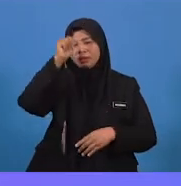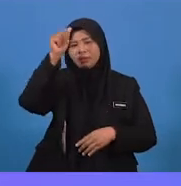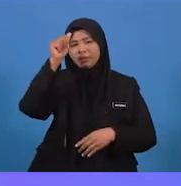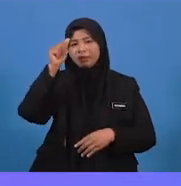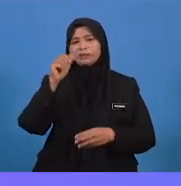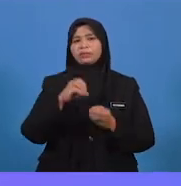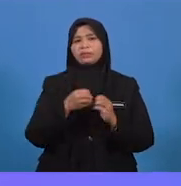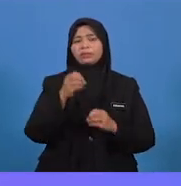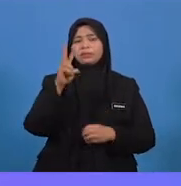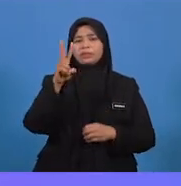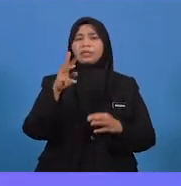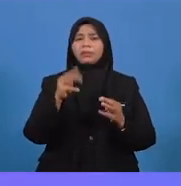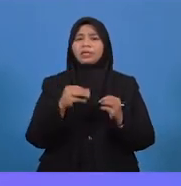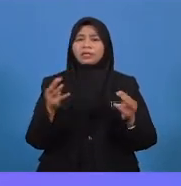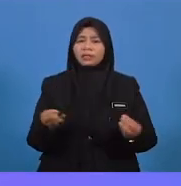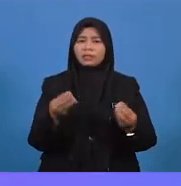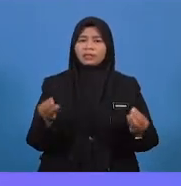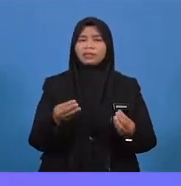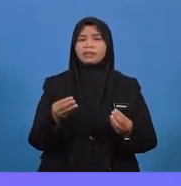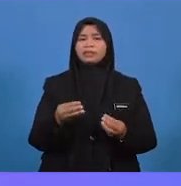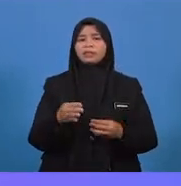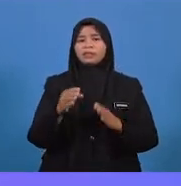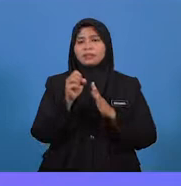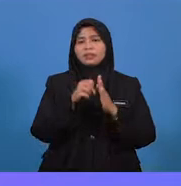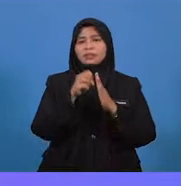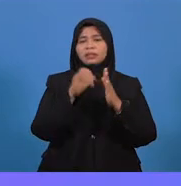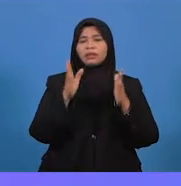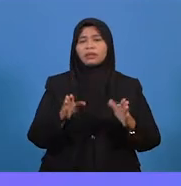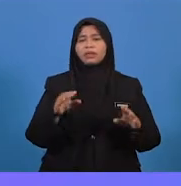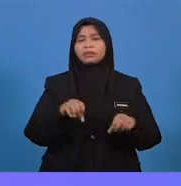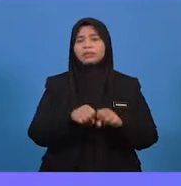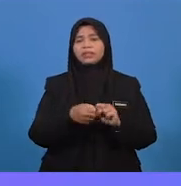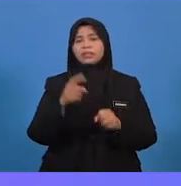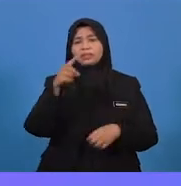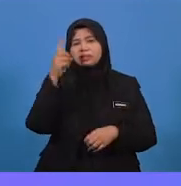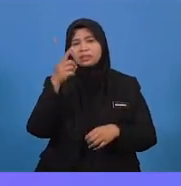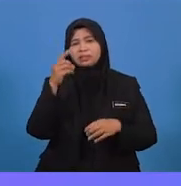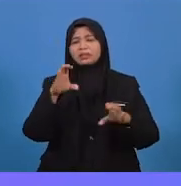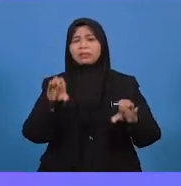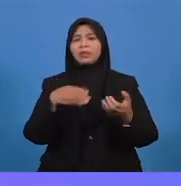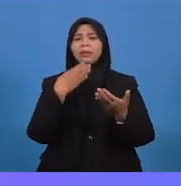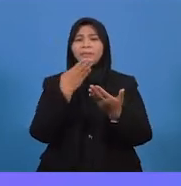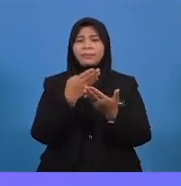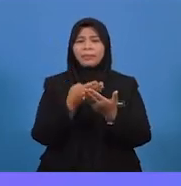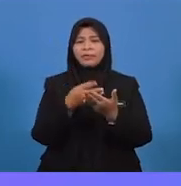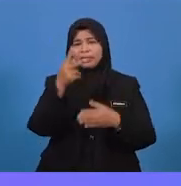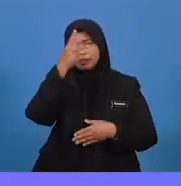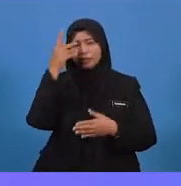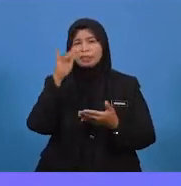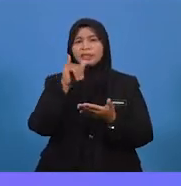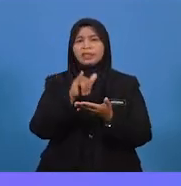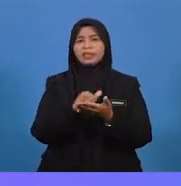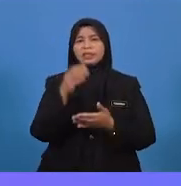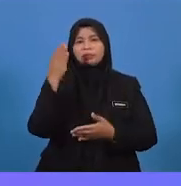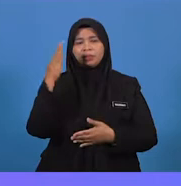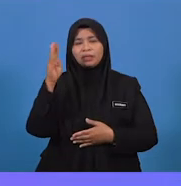ialah menggalakkan seseorang supaya sentiasa memperbanyak amal soleh kerana yakin bahawa malaikat